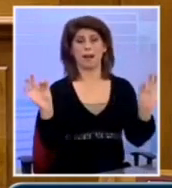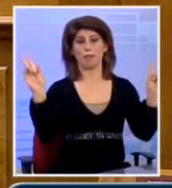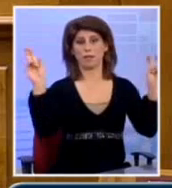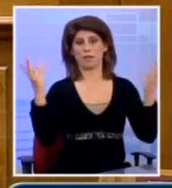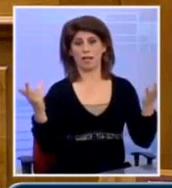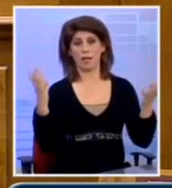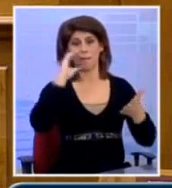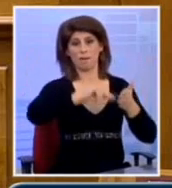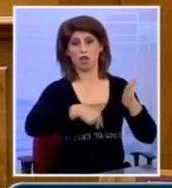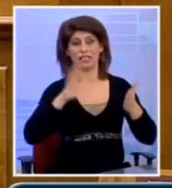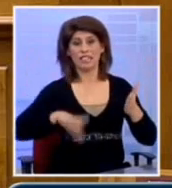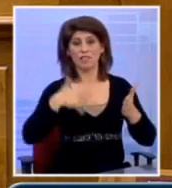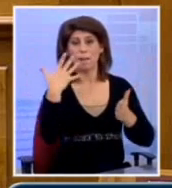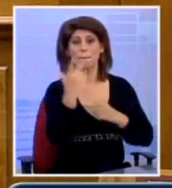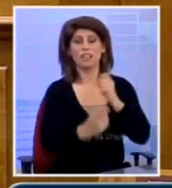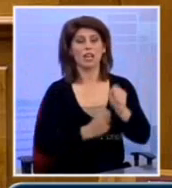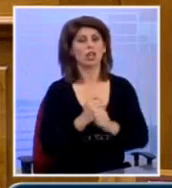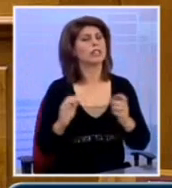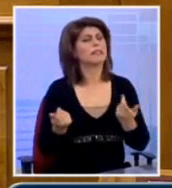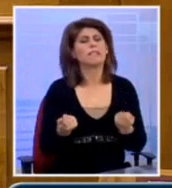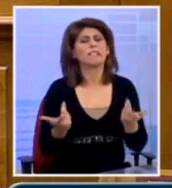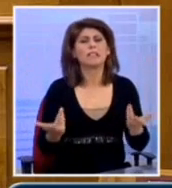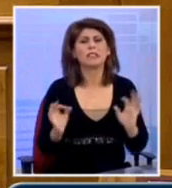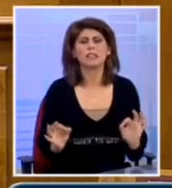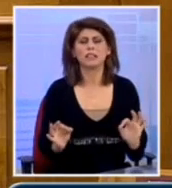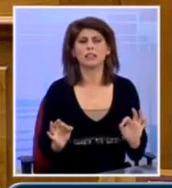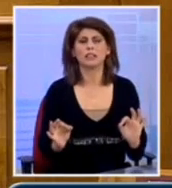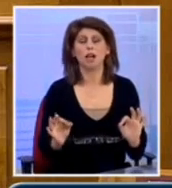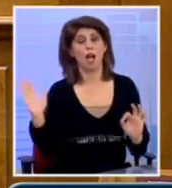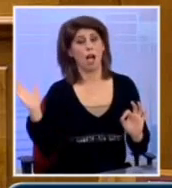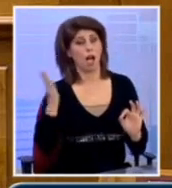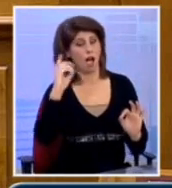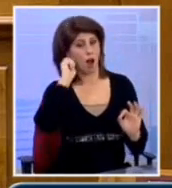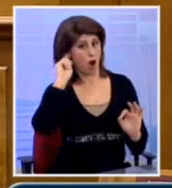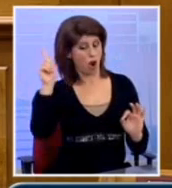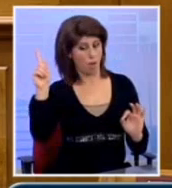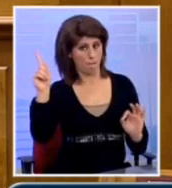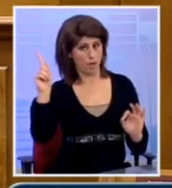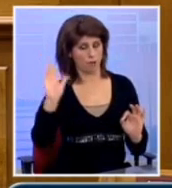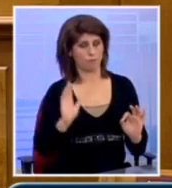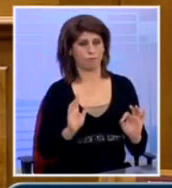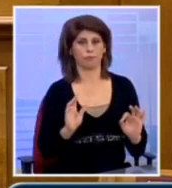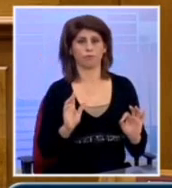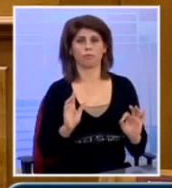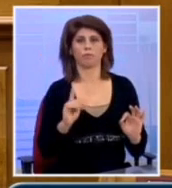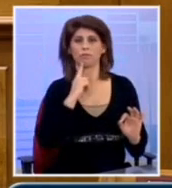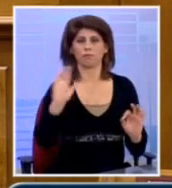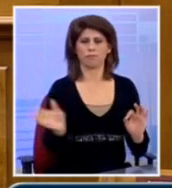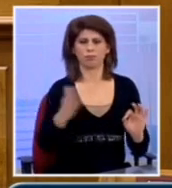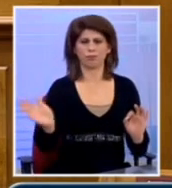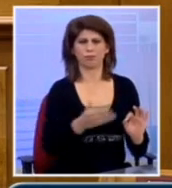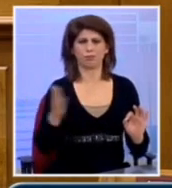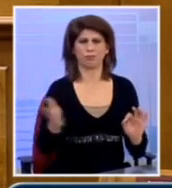μνημονιακοί, τα τελευταία 5 χρόνια στη χώρα? Εκτός αν ονομάζετε μεταρρυθμίσεις τις απολύσεις